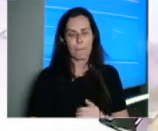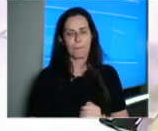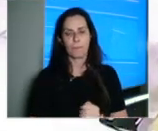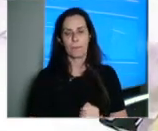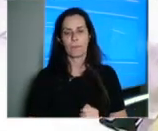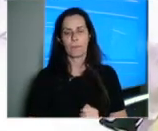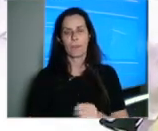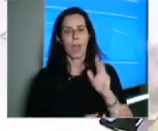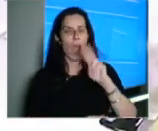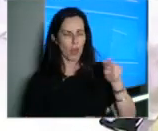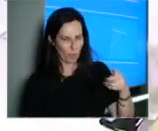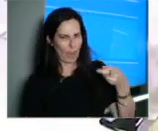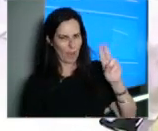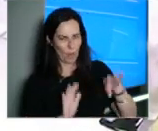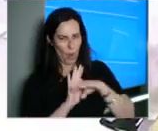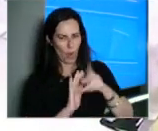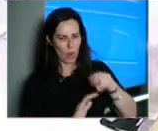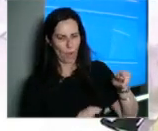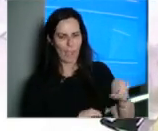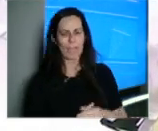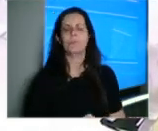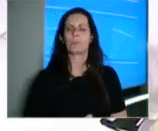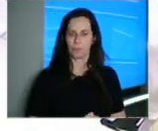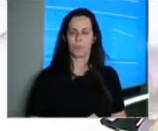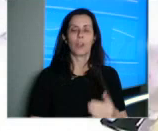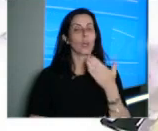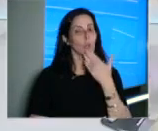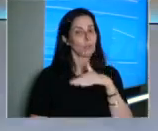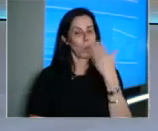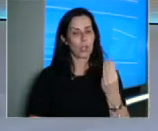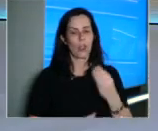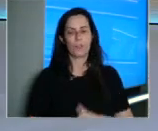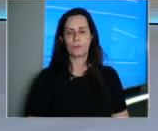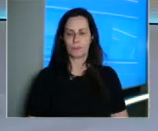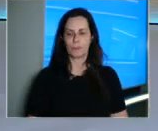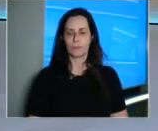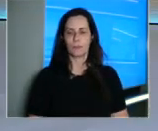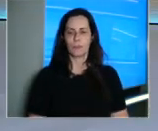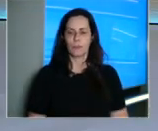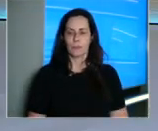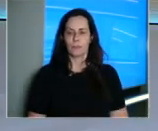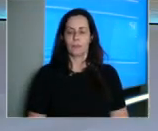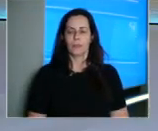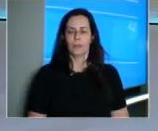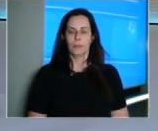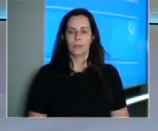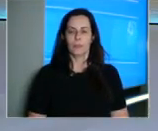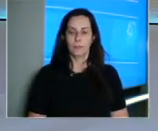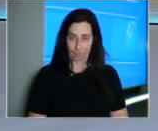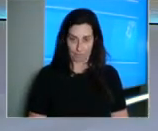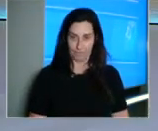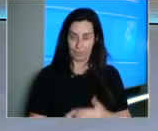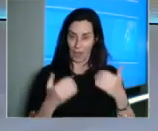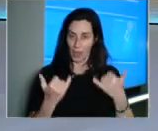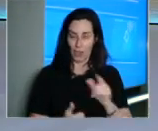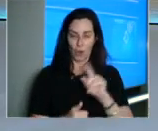נורווגי כפול, או משהו כזה. תודה רבה לך, בוקר טוב. יום טוב, שלום שלום. יום טוב. אפשר לעבור עכשיו